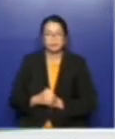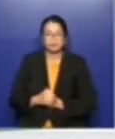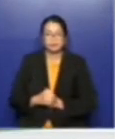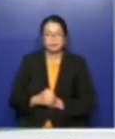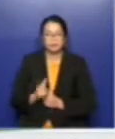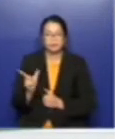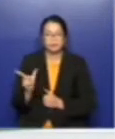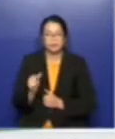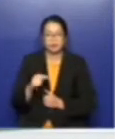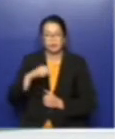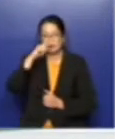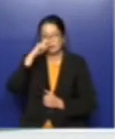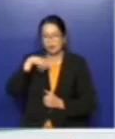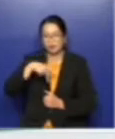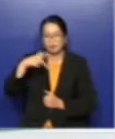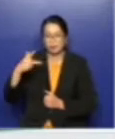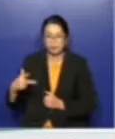ค่ะ